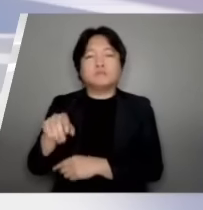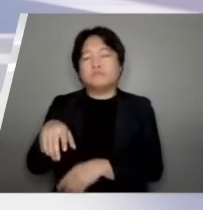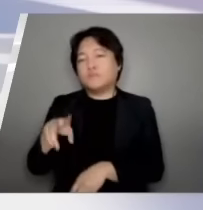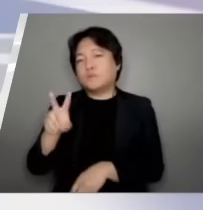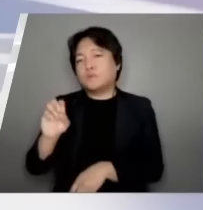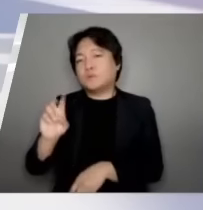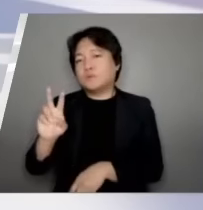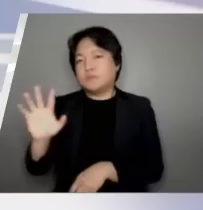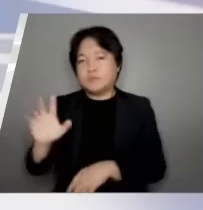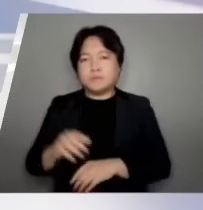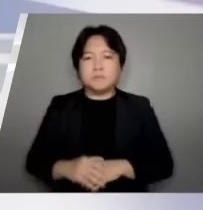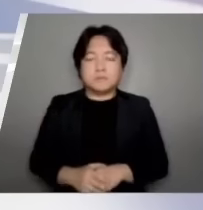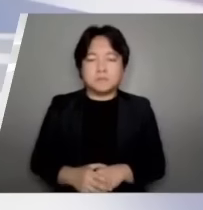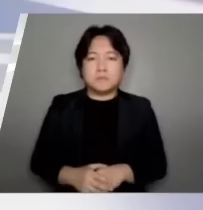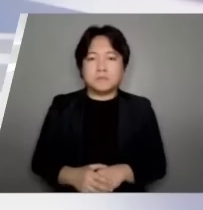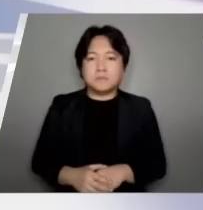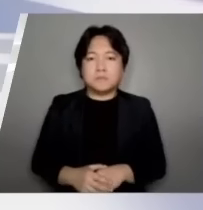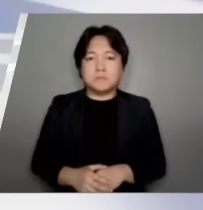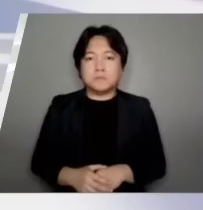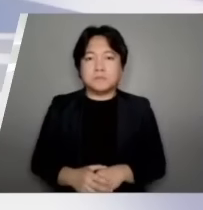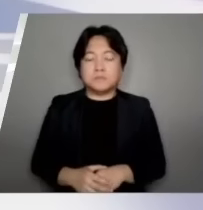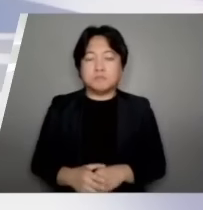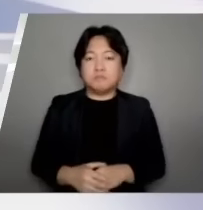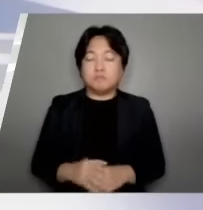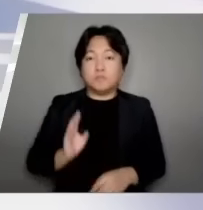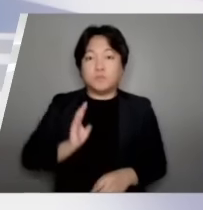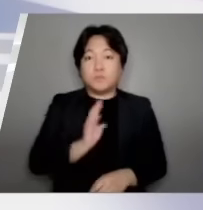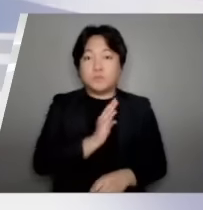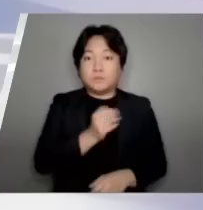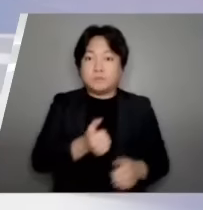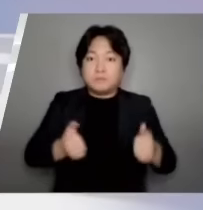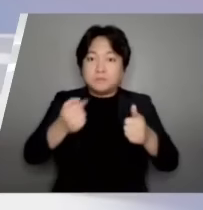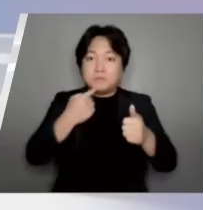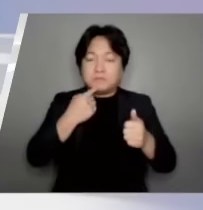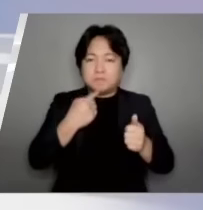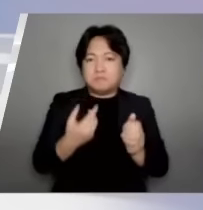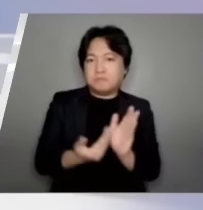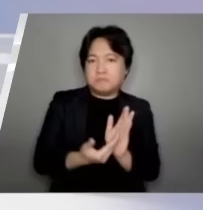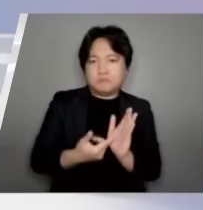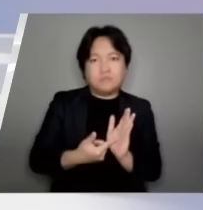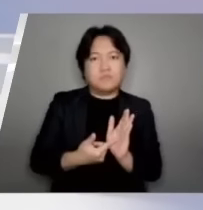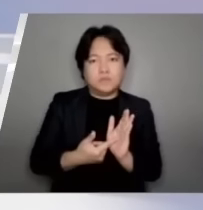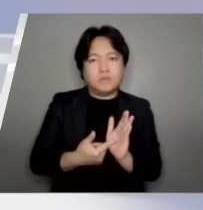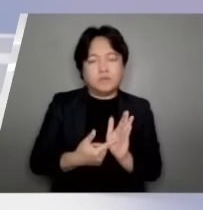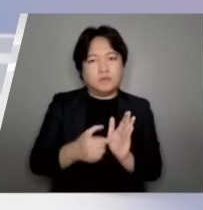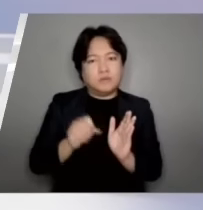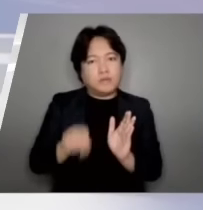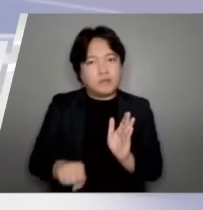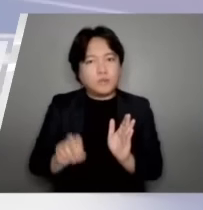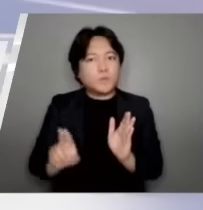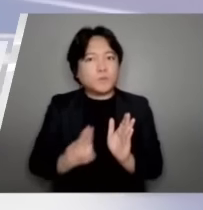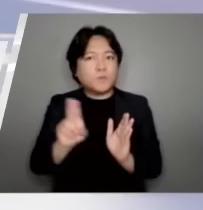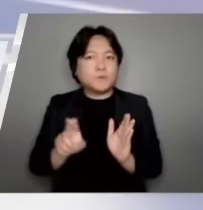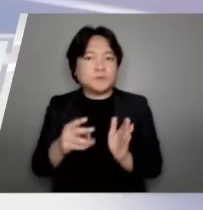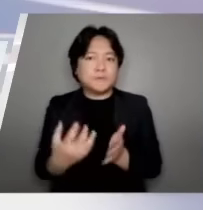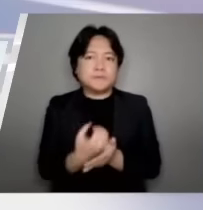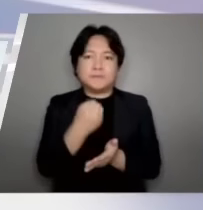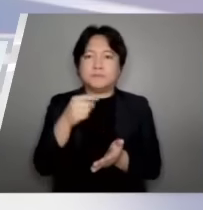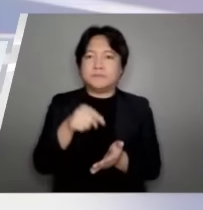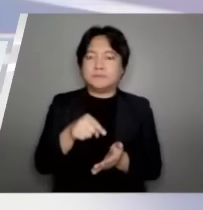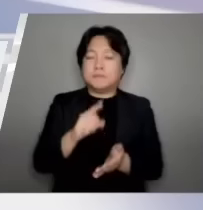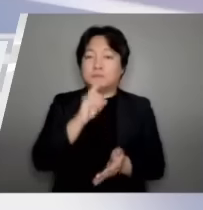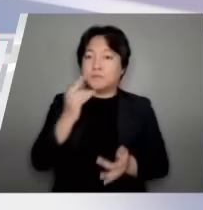Promotions Board, ipinagmamalaki nilang sustainable ang disenyo. We are very excited because